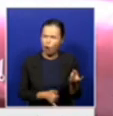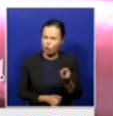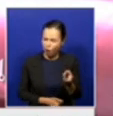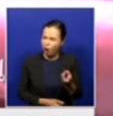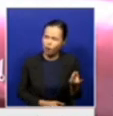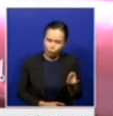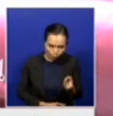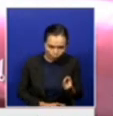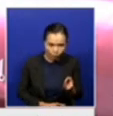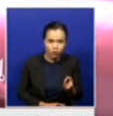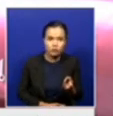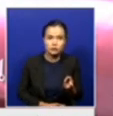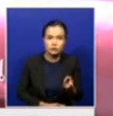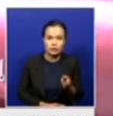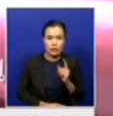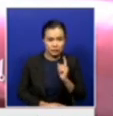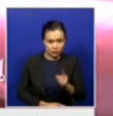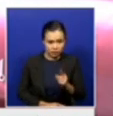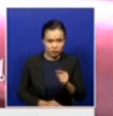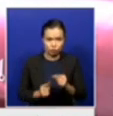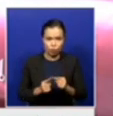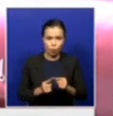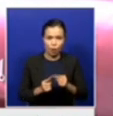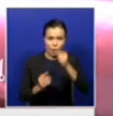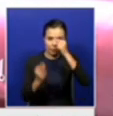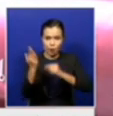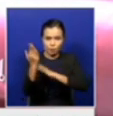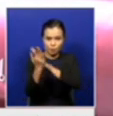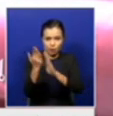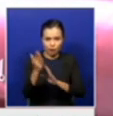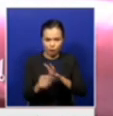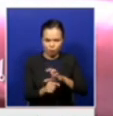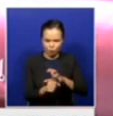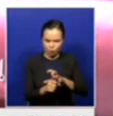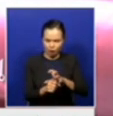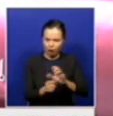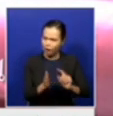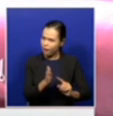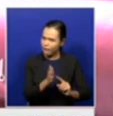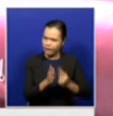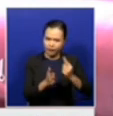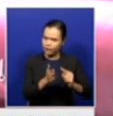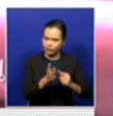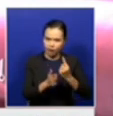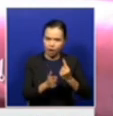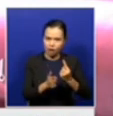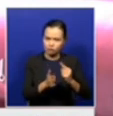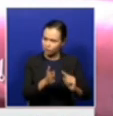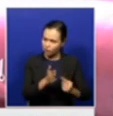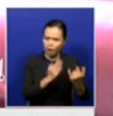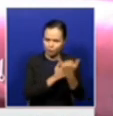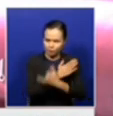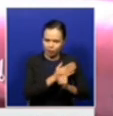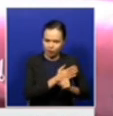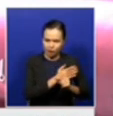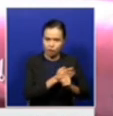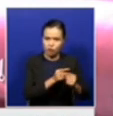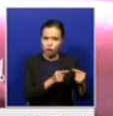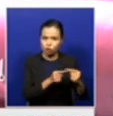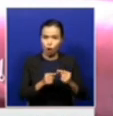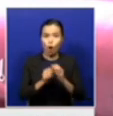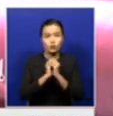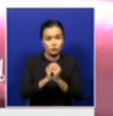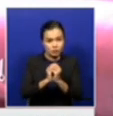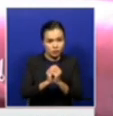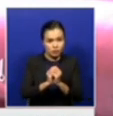ากๆทั้งที่มันเป็นประเทศที่ถูกโจมตีด้วยโควิดอันดับต้นๆ นะครับถือเป็นประเทศแรกๆต่อจากประเทศต้นกำเนิด